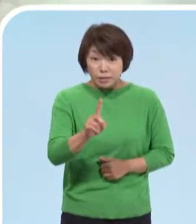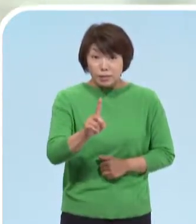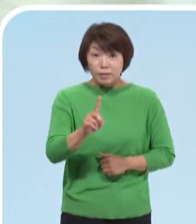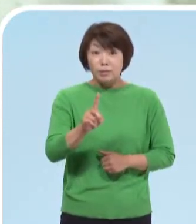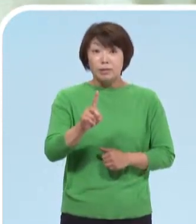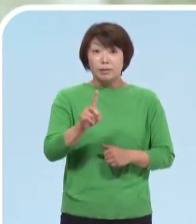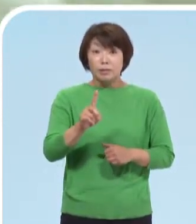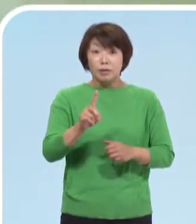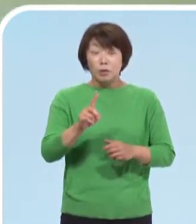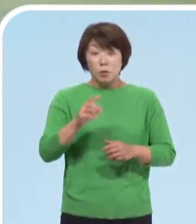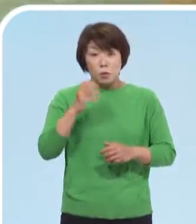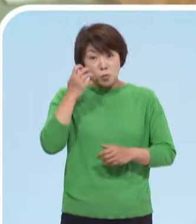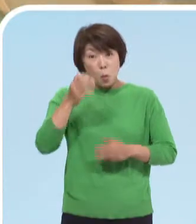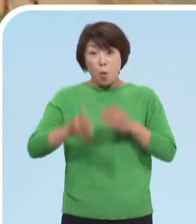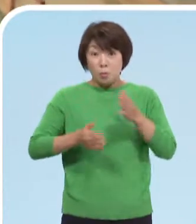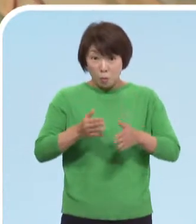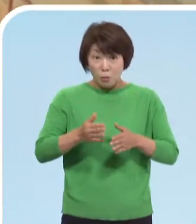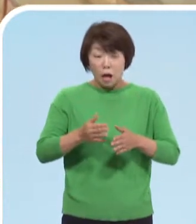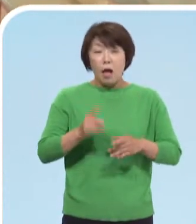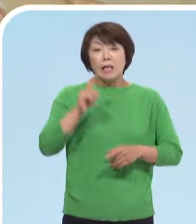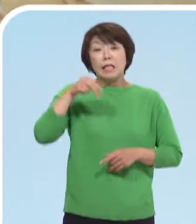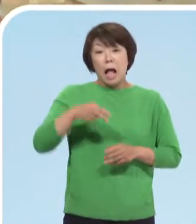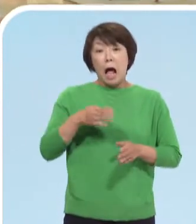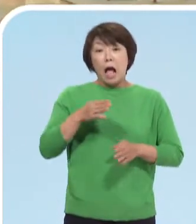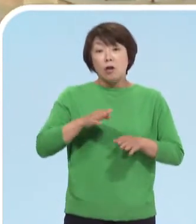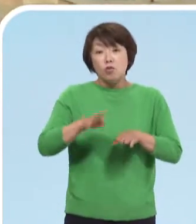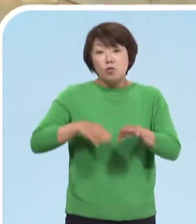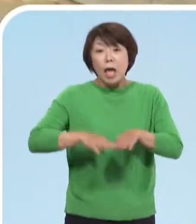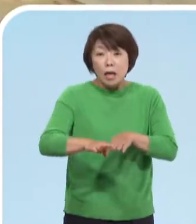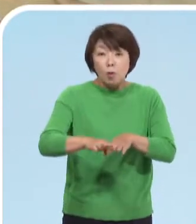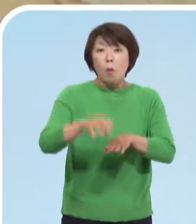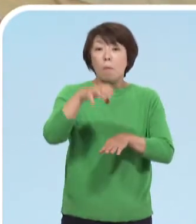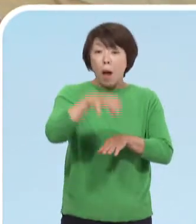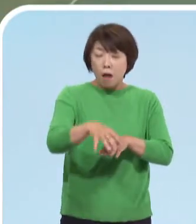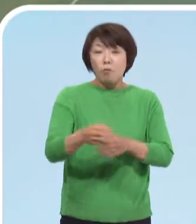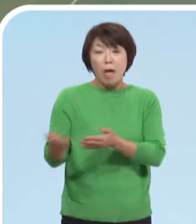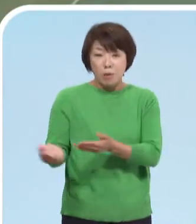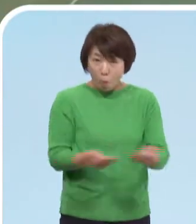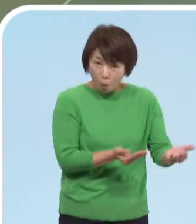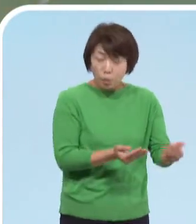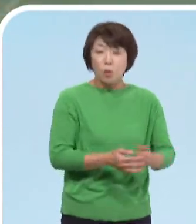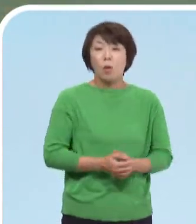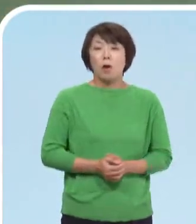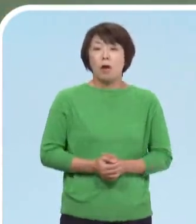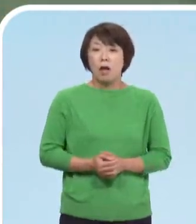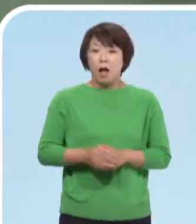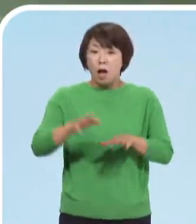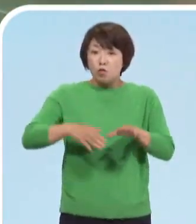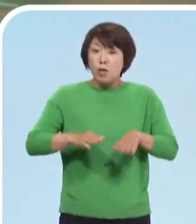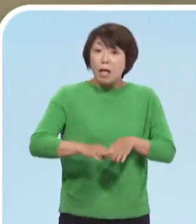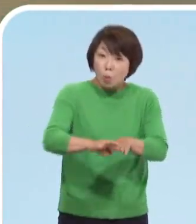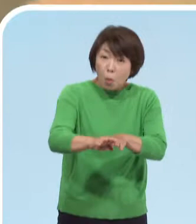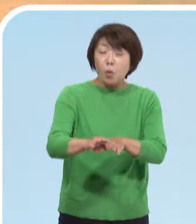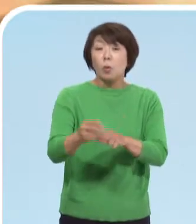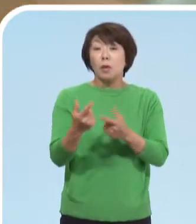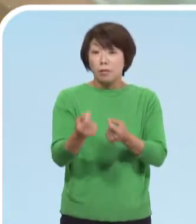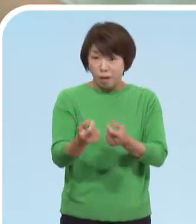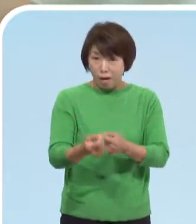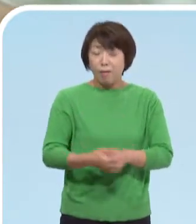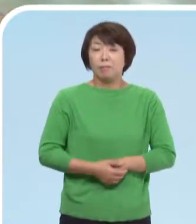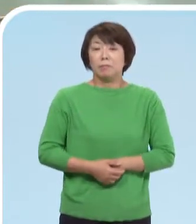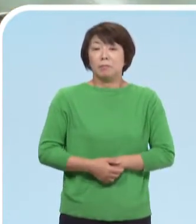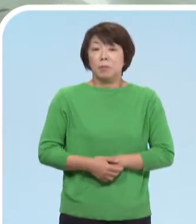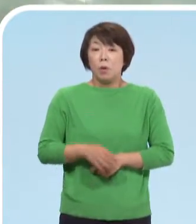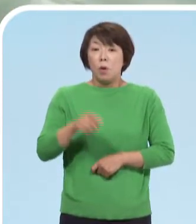なになに、すごい、 ひなスケートパークへようこそ。 あ、スケートボードなんです